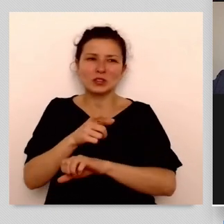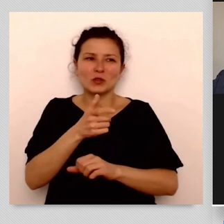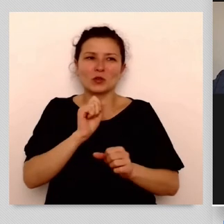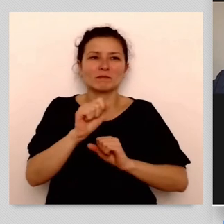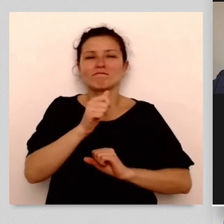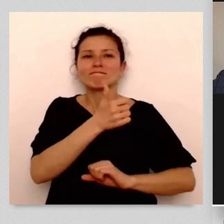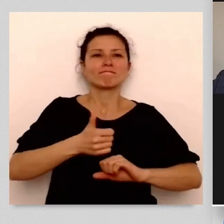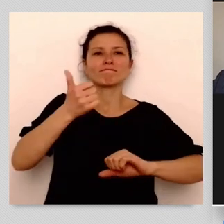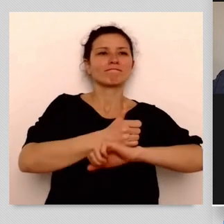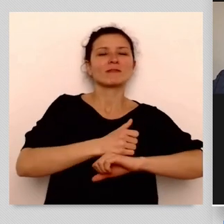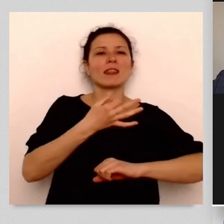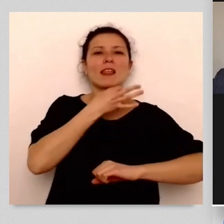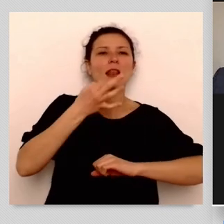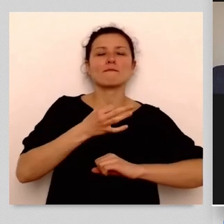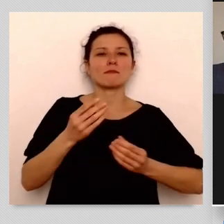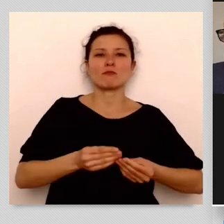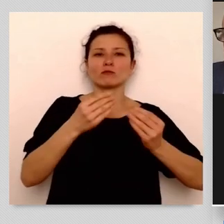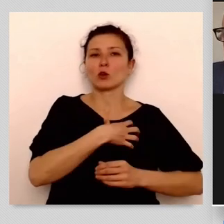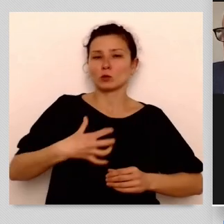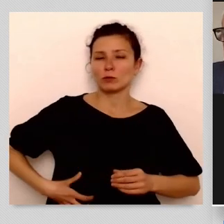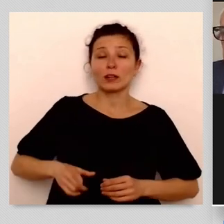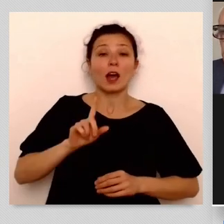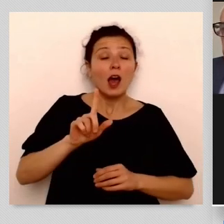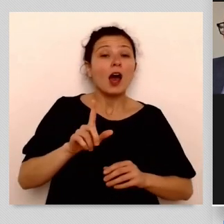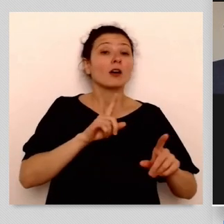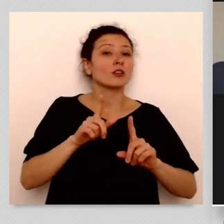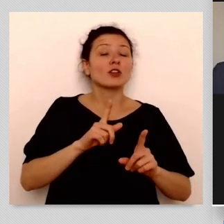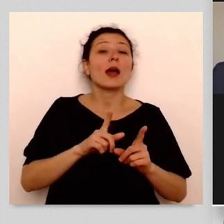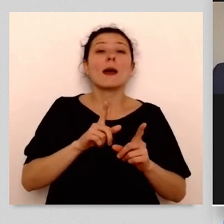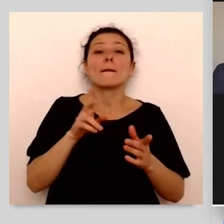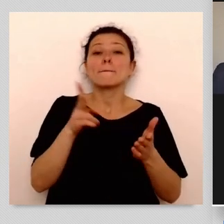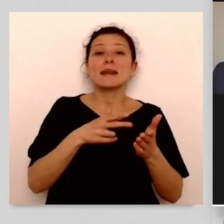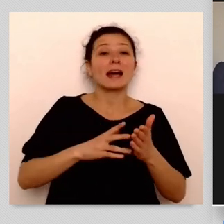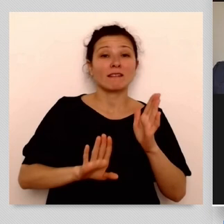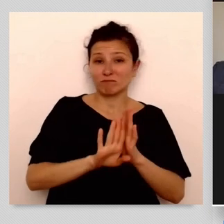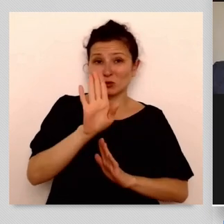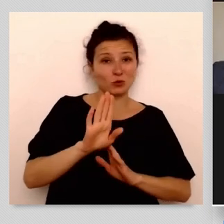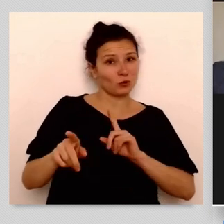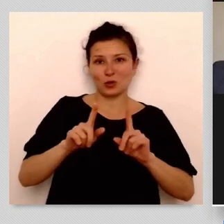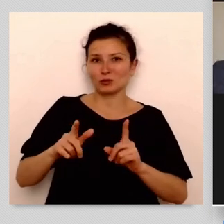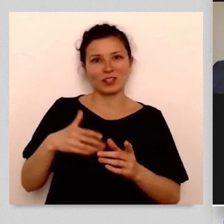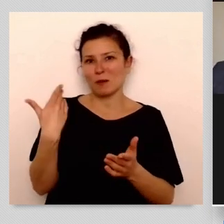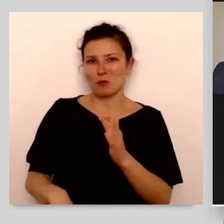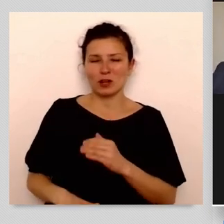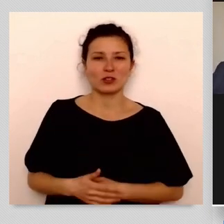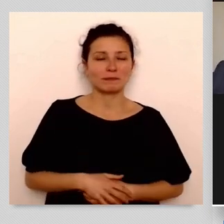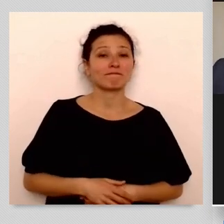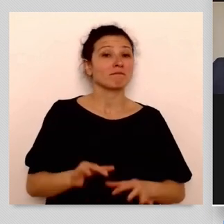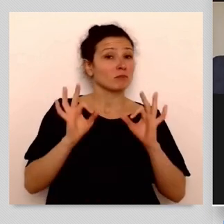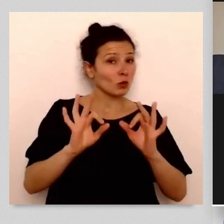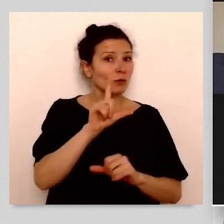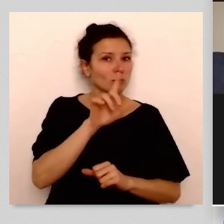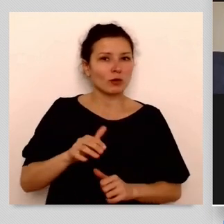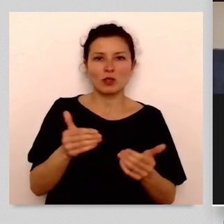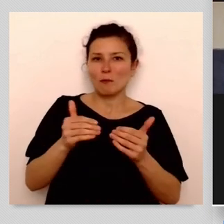a co za tym idzie, brak wzrostu nie oznaczał porażki. Dobrostan społeczny możemy dziś mierzyć już